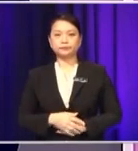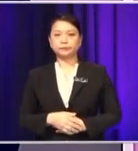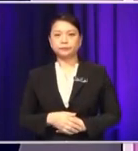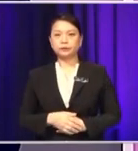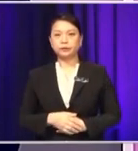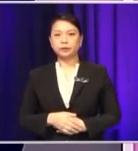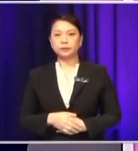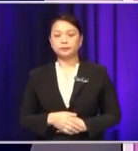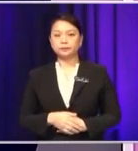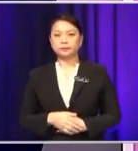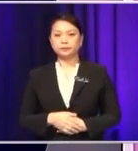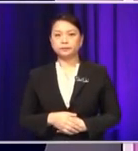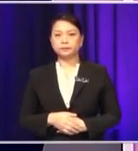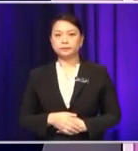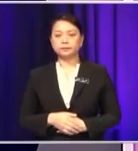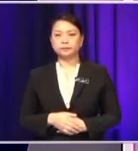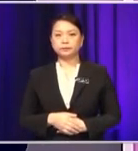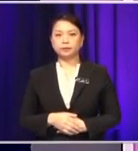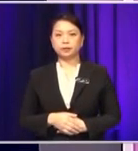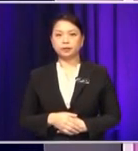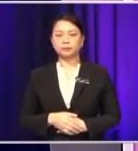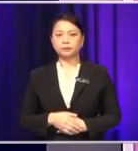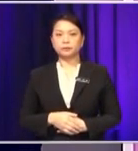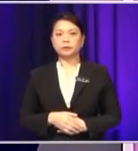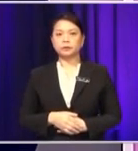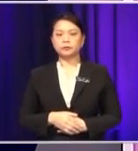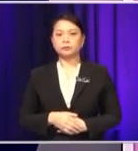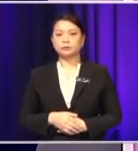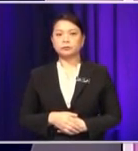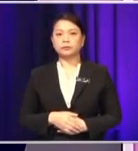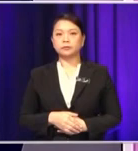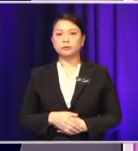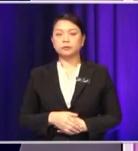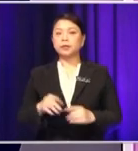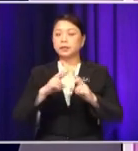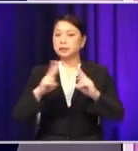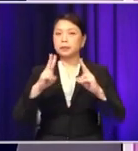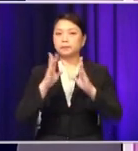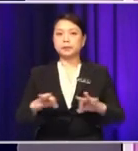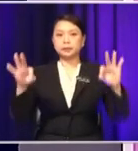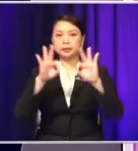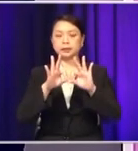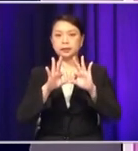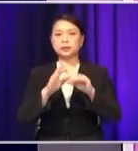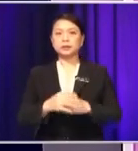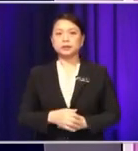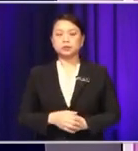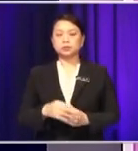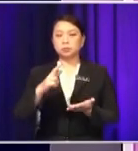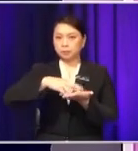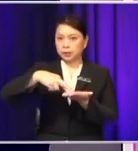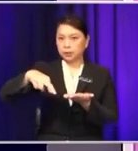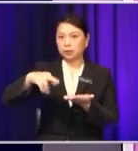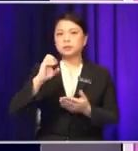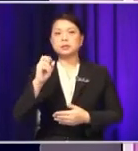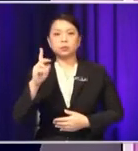memilih aliran-aliran yang sesuai untuk mereka. Ya. Jadi di sinilah yang kita keluarkan. Ini amat penting. Dua peringkat terakhir itu merekod